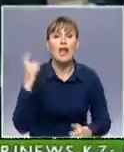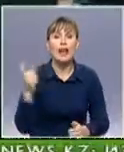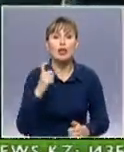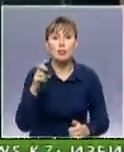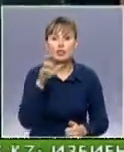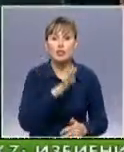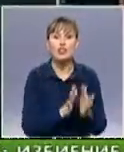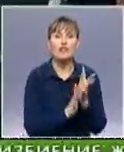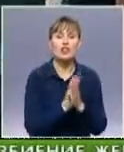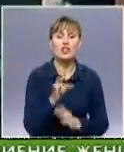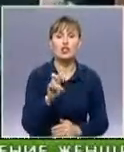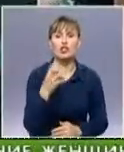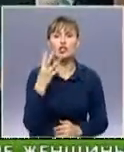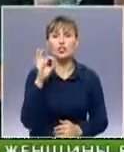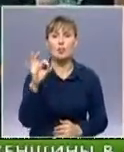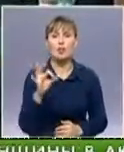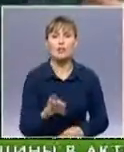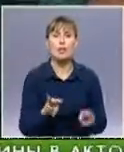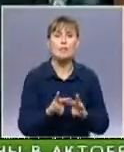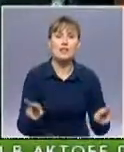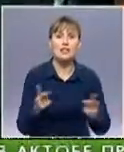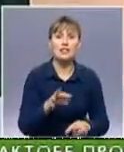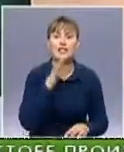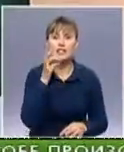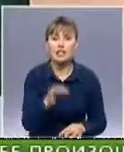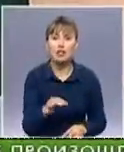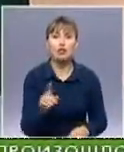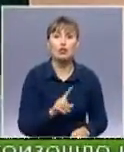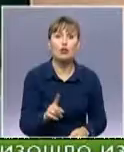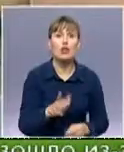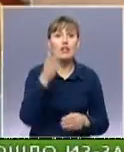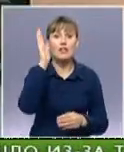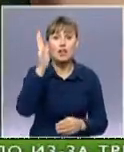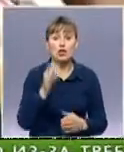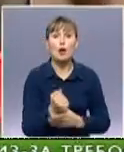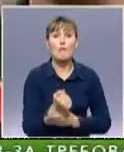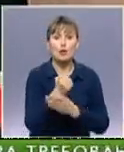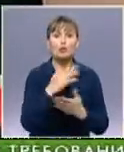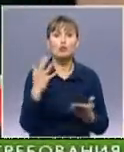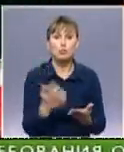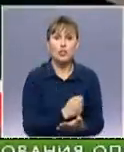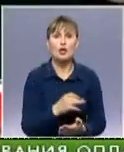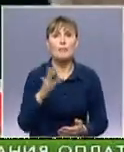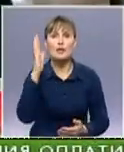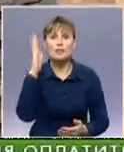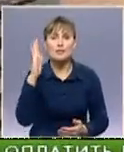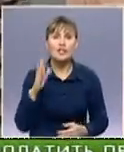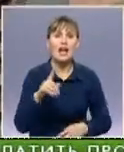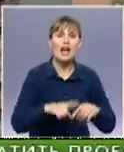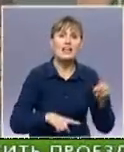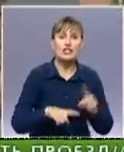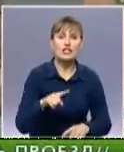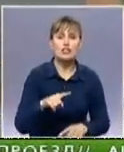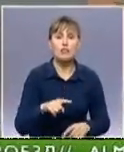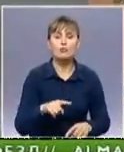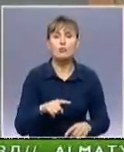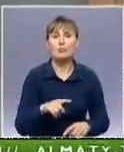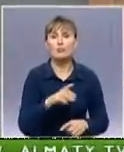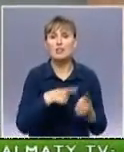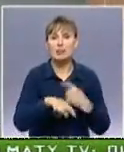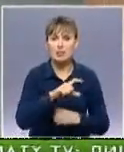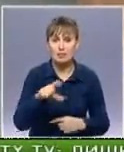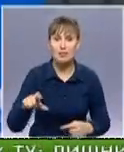на 4%. Министр профильного ведомства Досаев подчеркнул, что и в дальнейшем поддержка успешным и перспективным отечественным бизнесменам